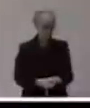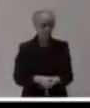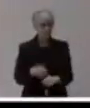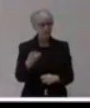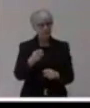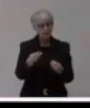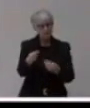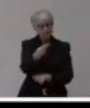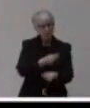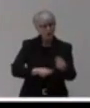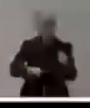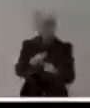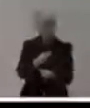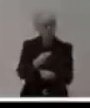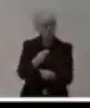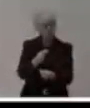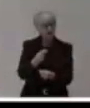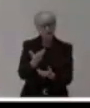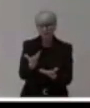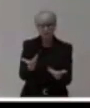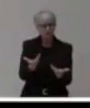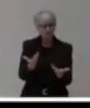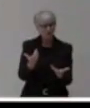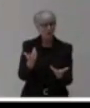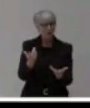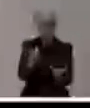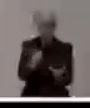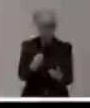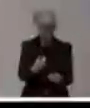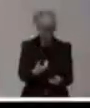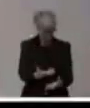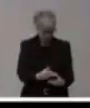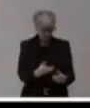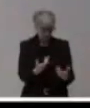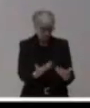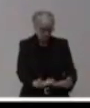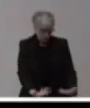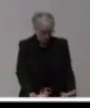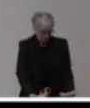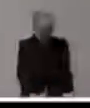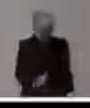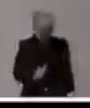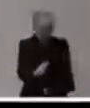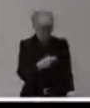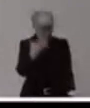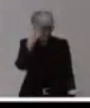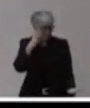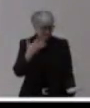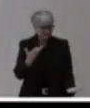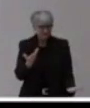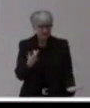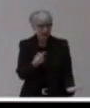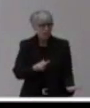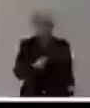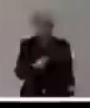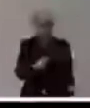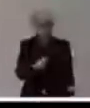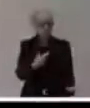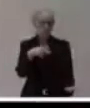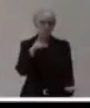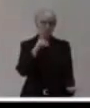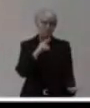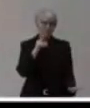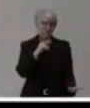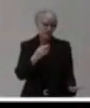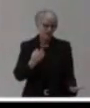il progetto? Il progetto che stiamo realizzando, sappiamo tutti, direi che fra l'altro se ne parla